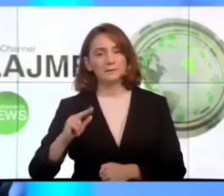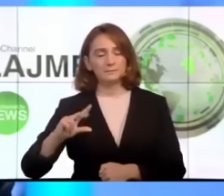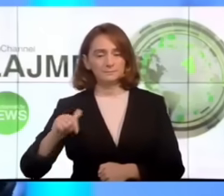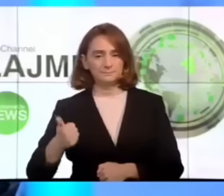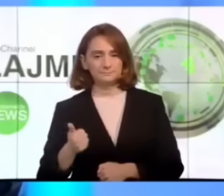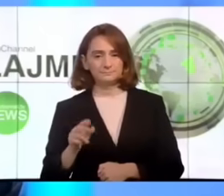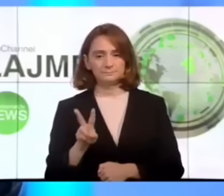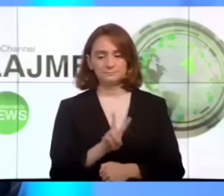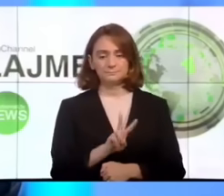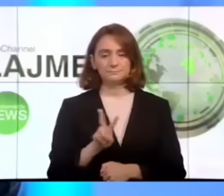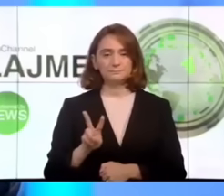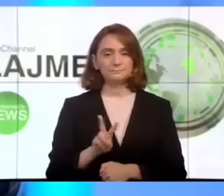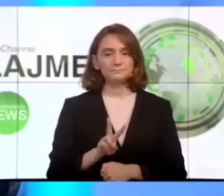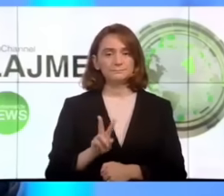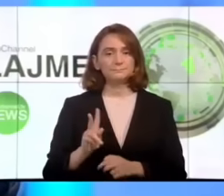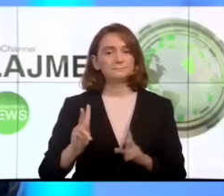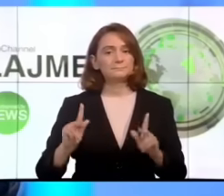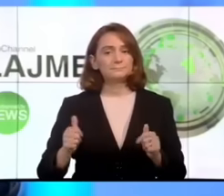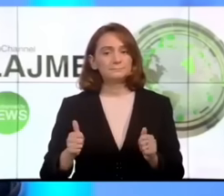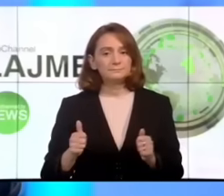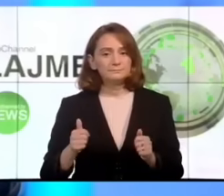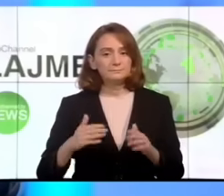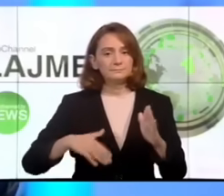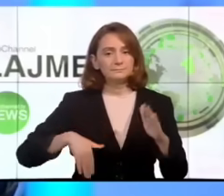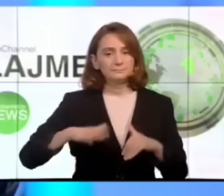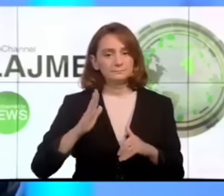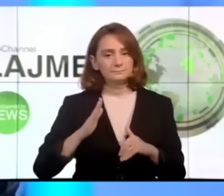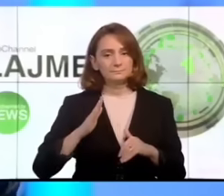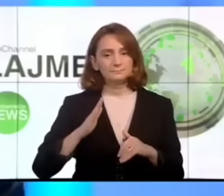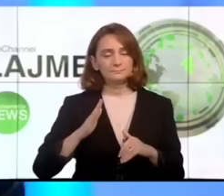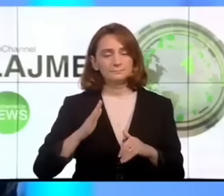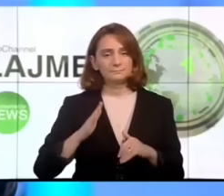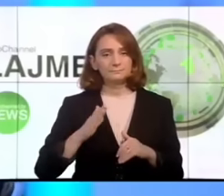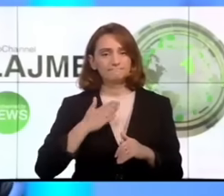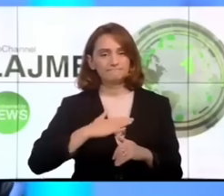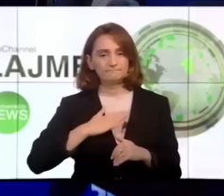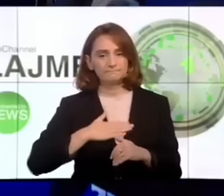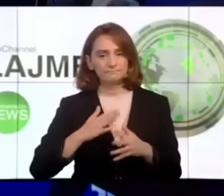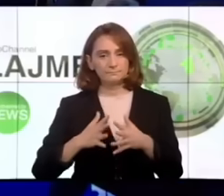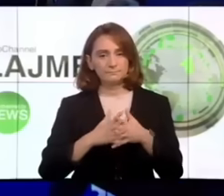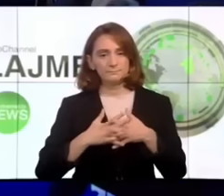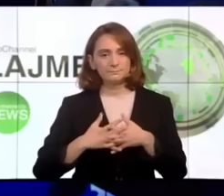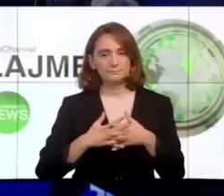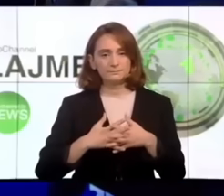republikanit, i cili nuk pranon që të bëjë një debat të dytë me rivalen e tij.